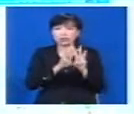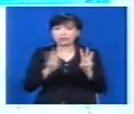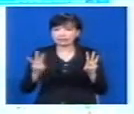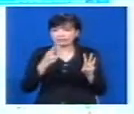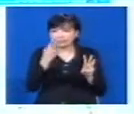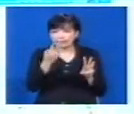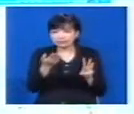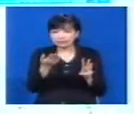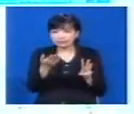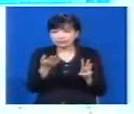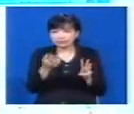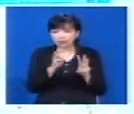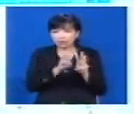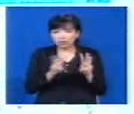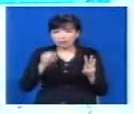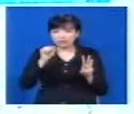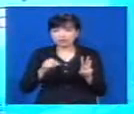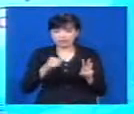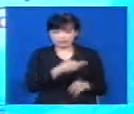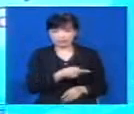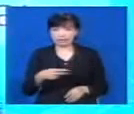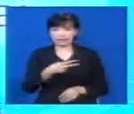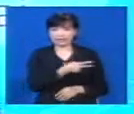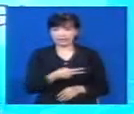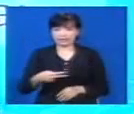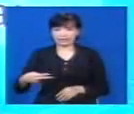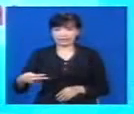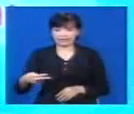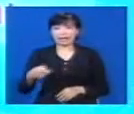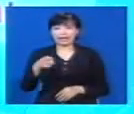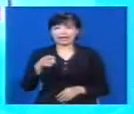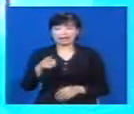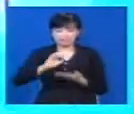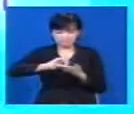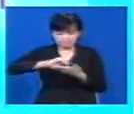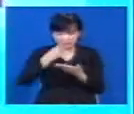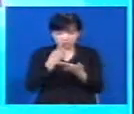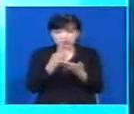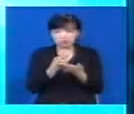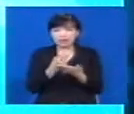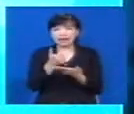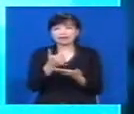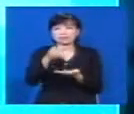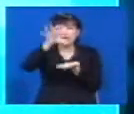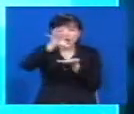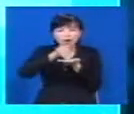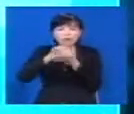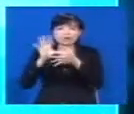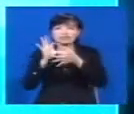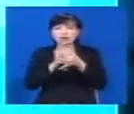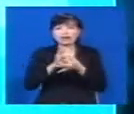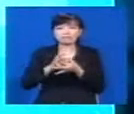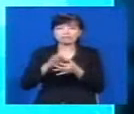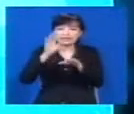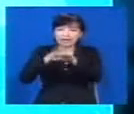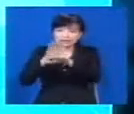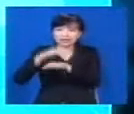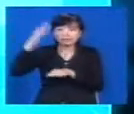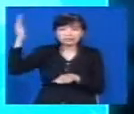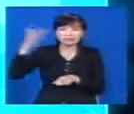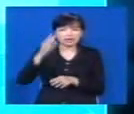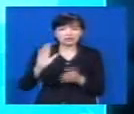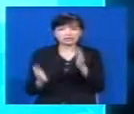www.waterforthai.co.th หรือในแอปพลิเคชันที่บน iPhone iPad Android นะ Water สี ไทย Water สีไทย Water สีไทยคร ับ ออกเป็นรายวันประมาณสัก 9:00 น.กว่า